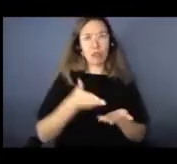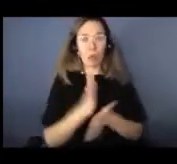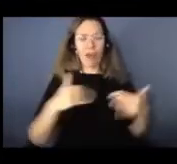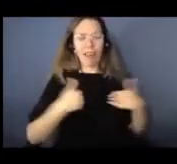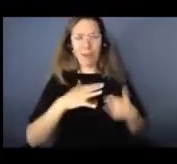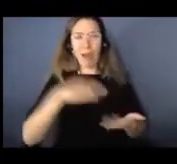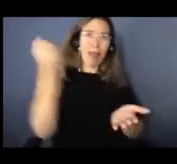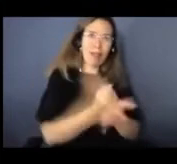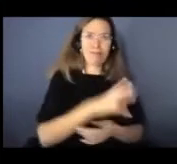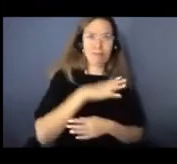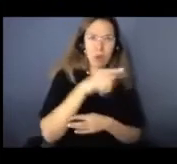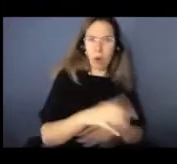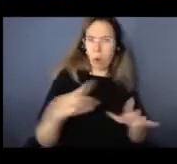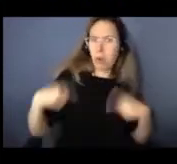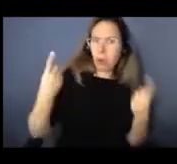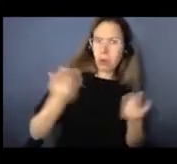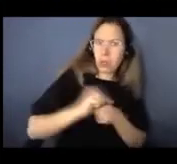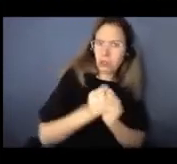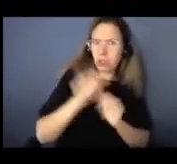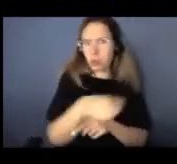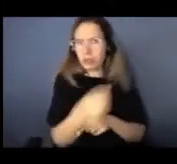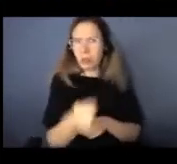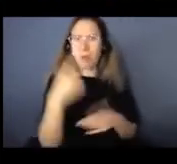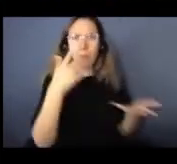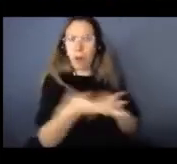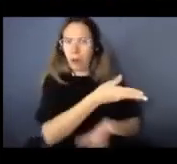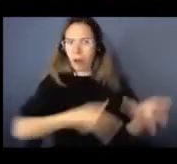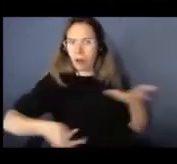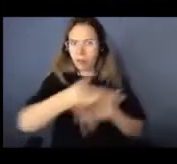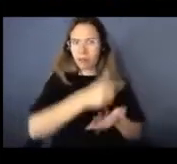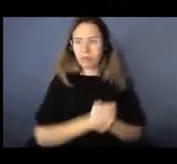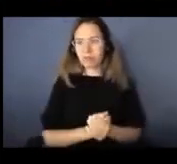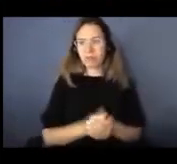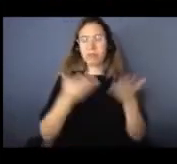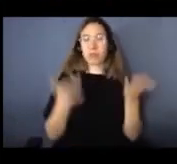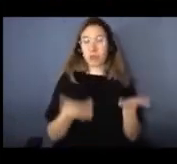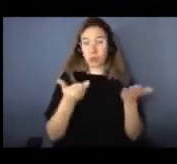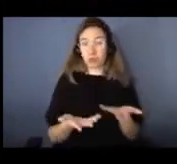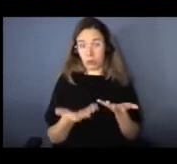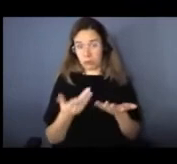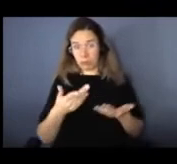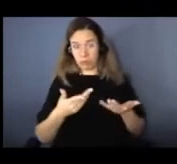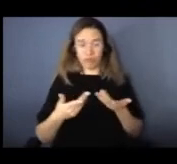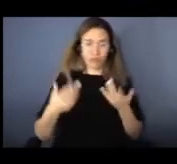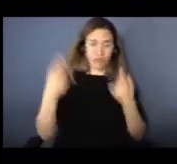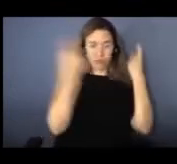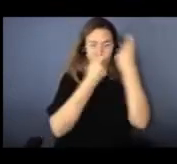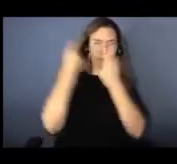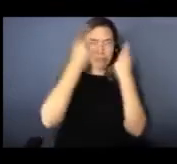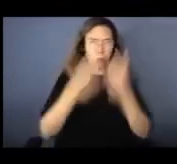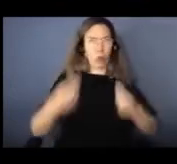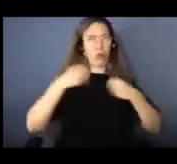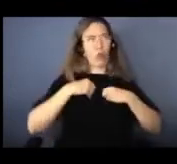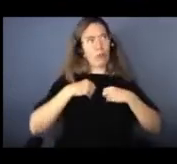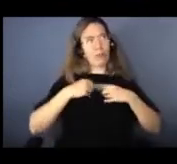2015. Et donc, les réponses qu'on va explorer aujourd'hui peuvent servir d'outils pour